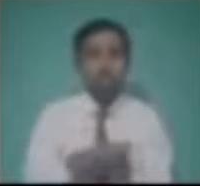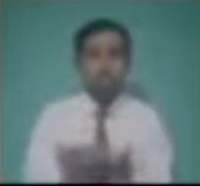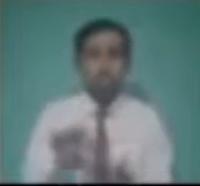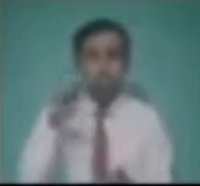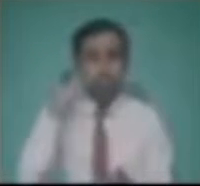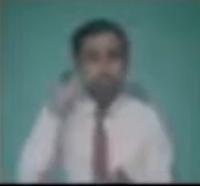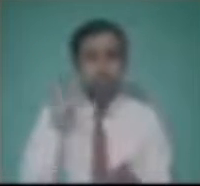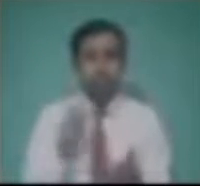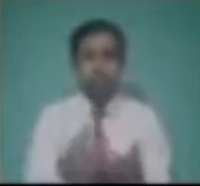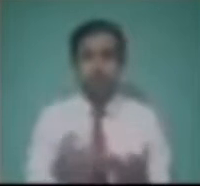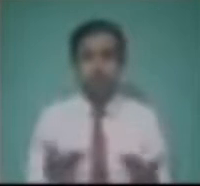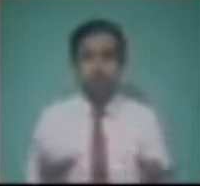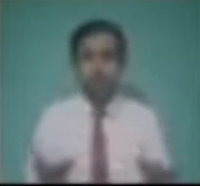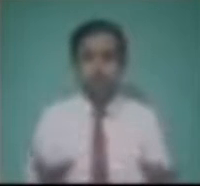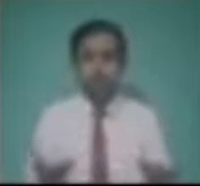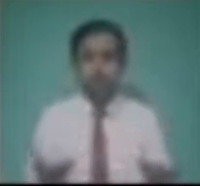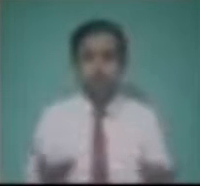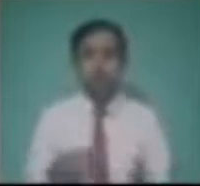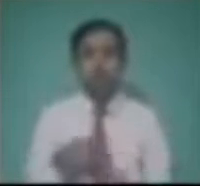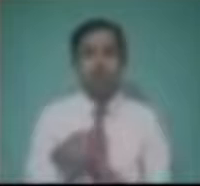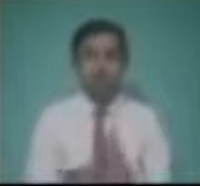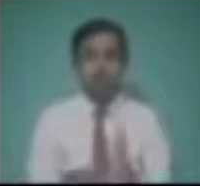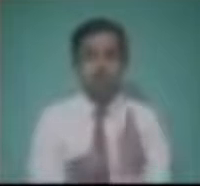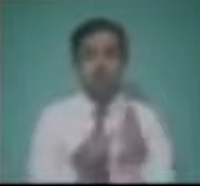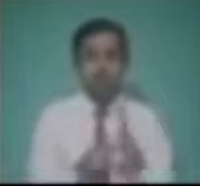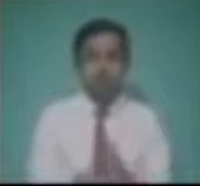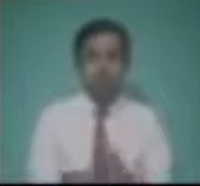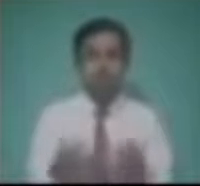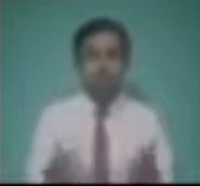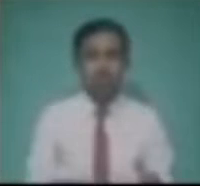piliganna nathi tanakata adarata tallu wela thiyena.